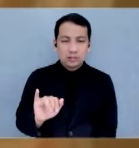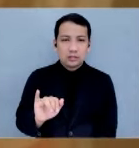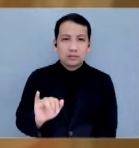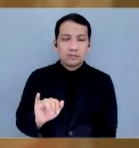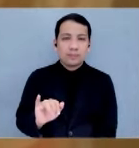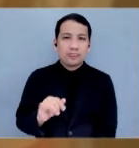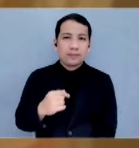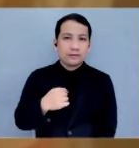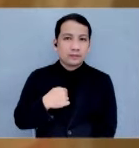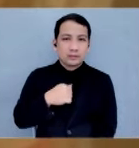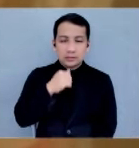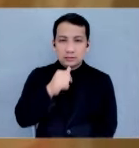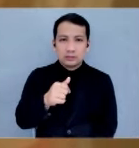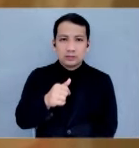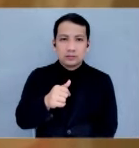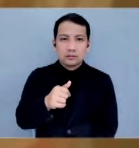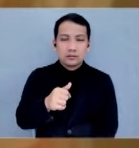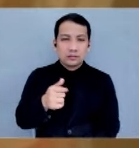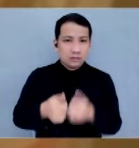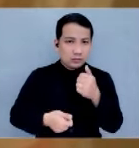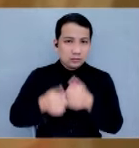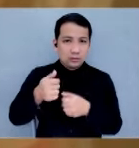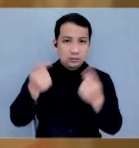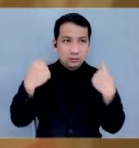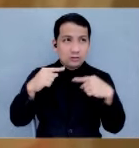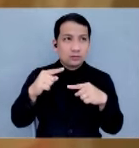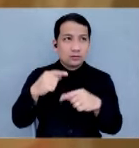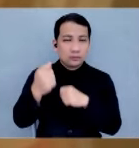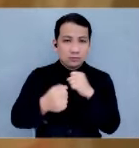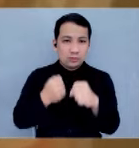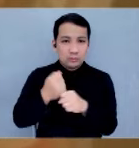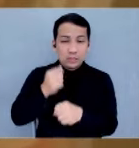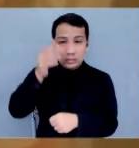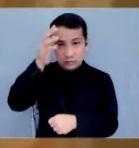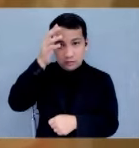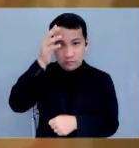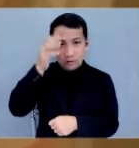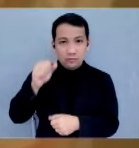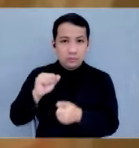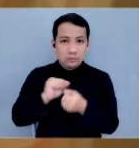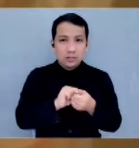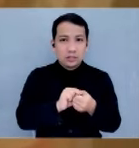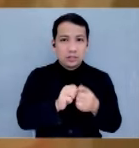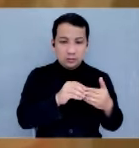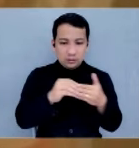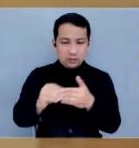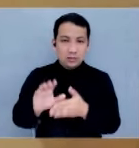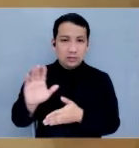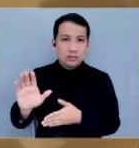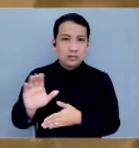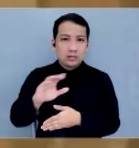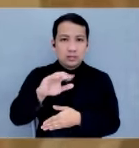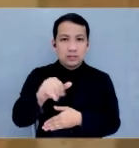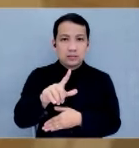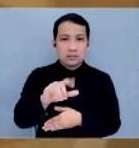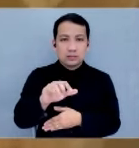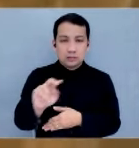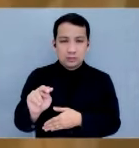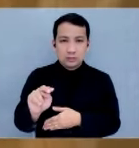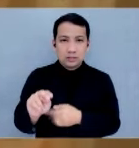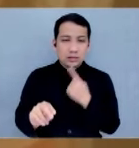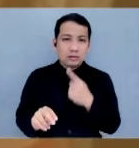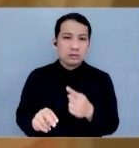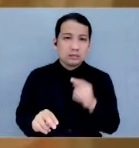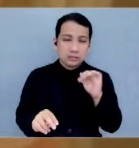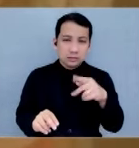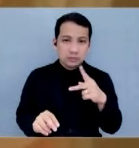niya mapapagtagumpayan ang mga unang taon ng pagiging ama nang wala ang paggabay sa kanya ni Jacqueline. Sabi pa ni Jake, gagawin